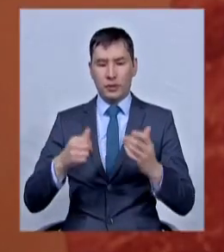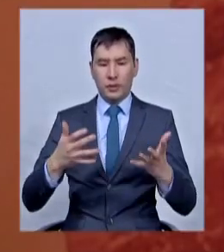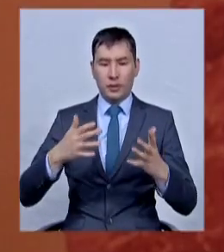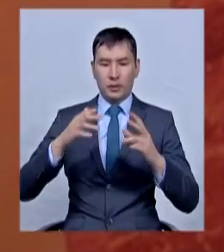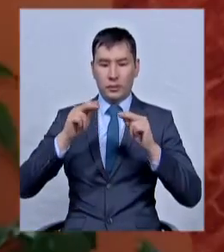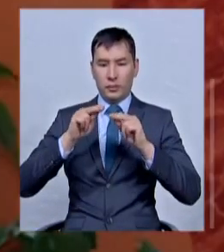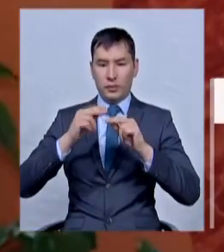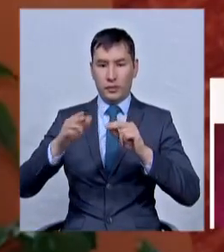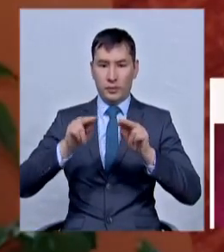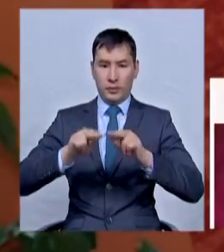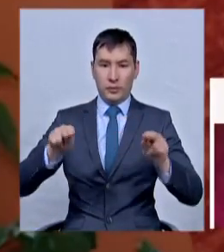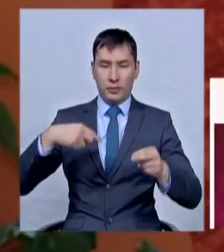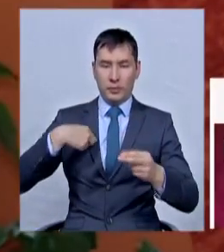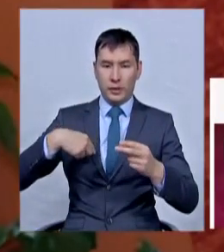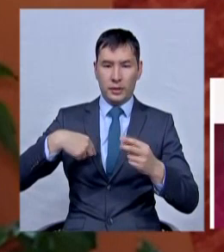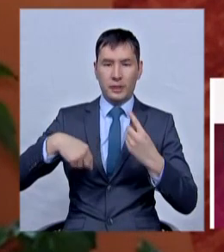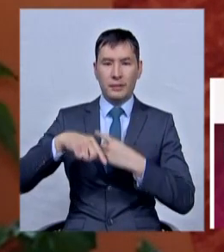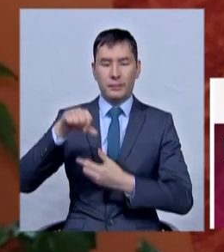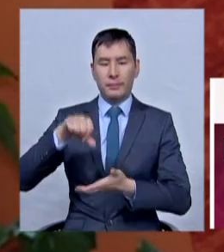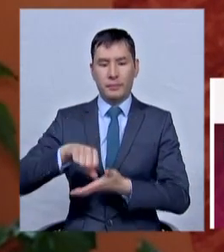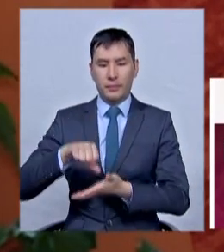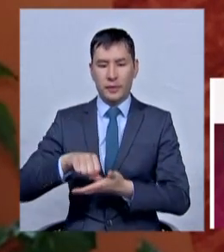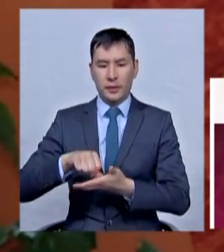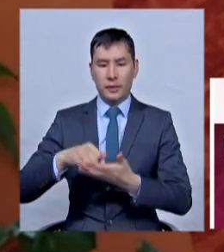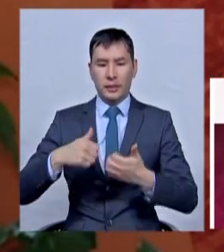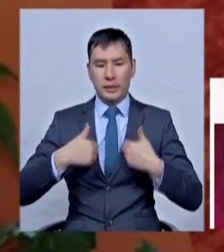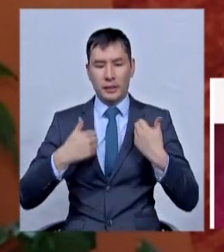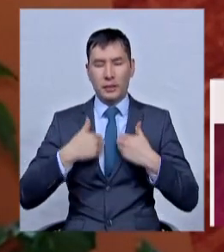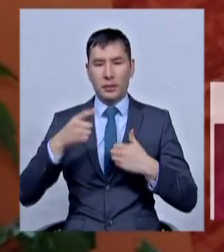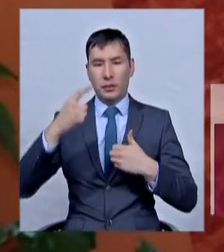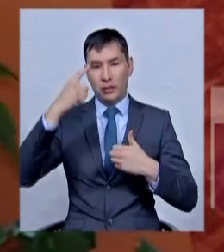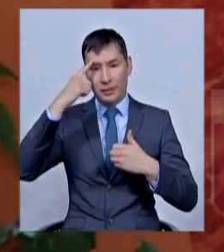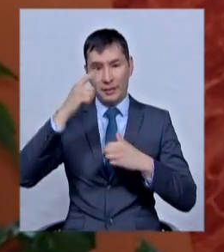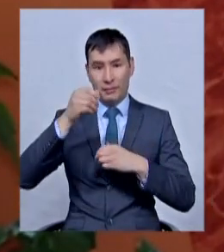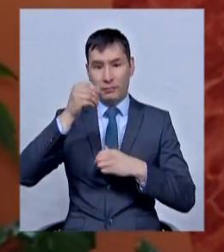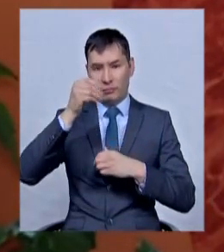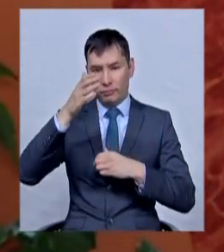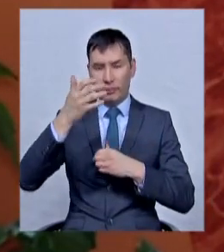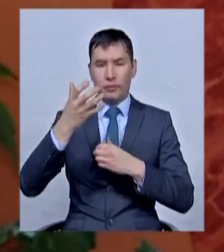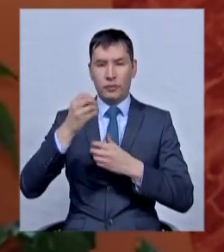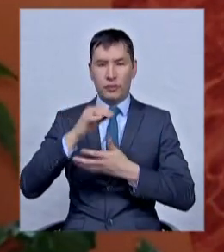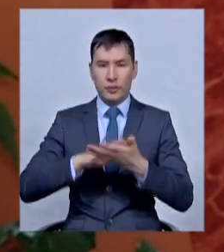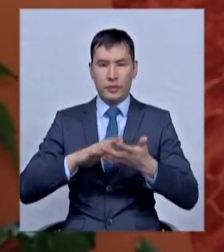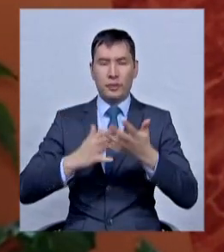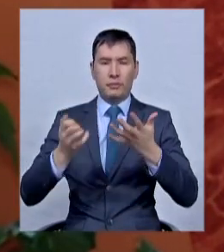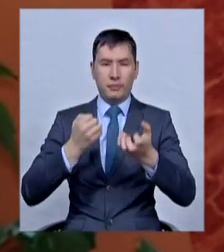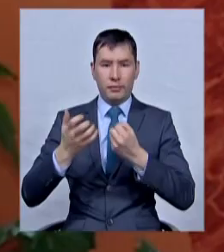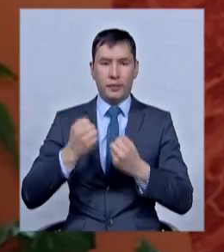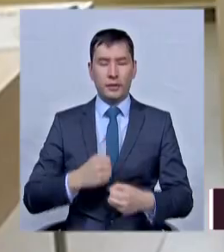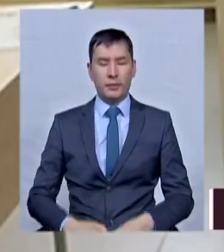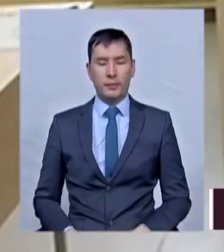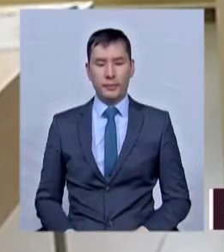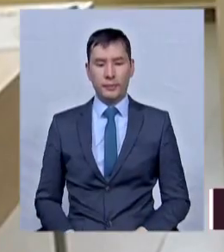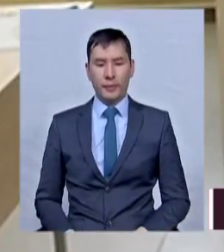сабақтарына қатысамыз. Білім сапаны барынша төмендетпеуге біздің мұғалімдерімізде әкімшілік тарапынан да жұмыс жасалынып